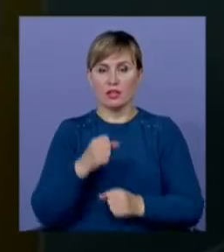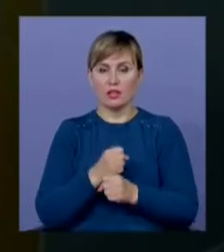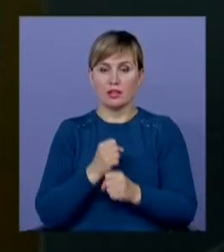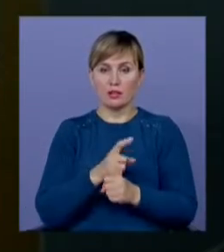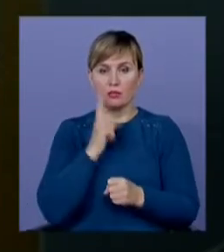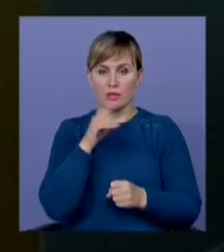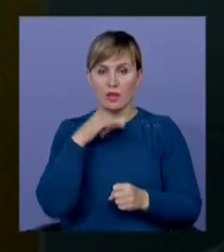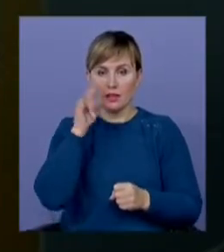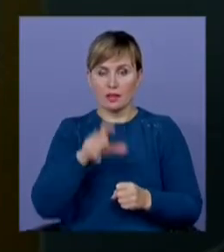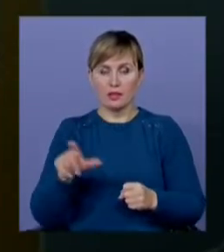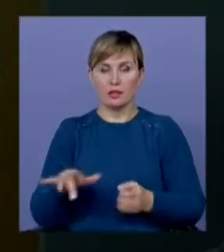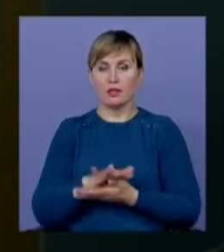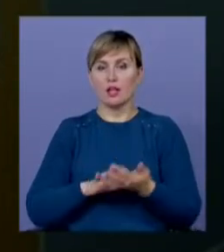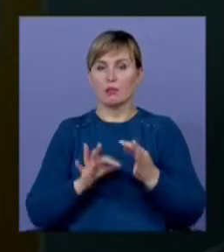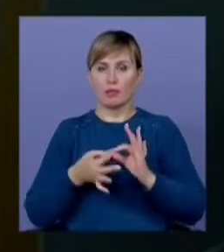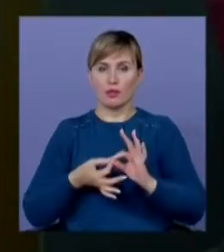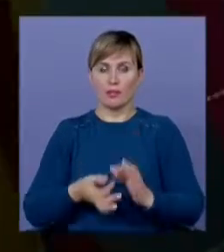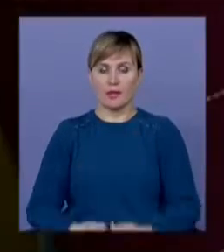казахстанцы, знает Рамина Мирзалимова.